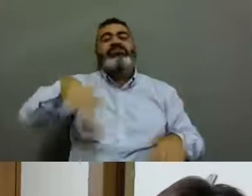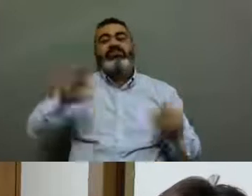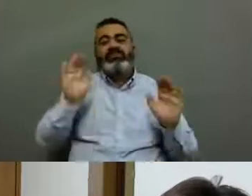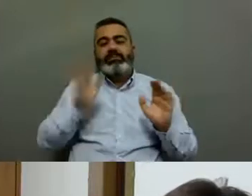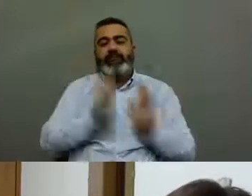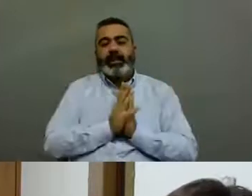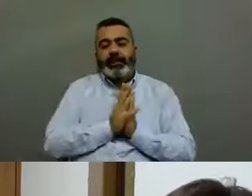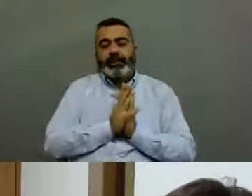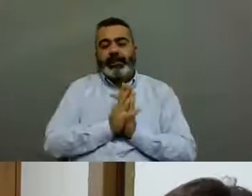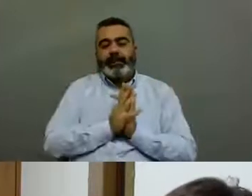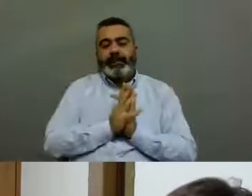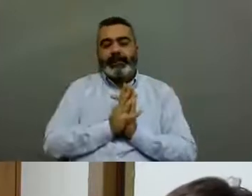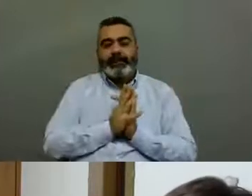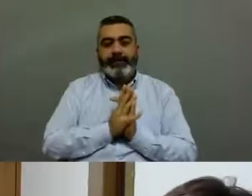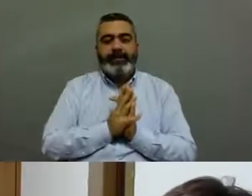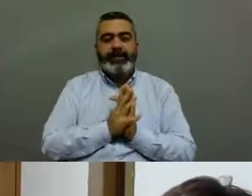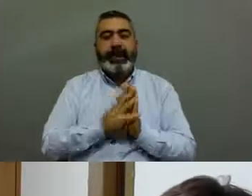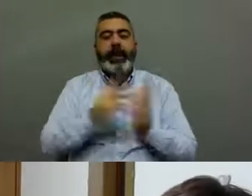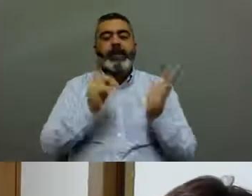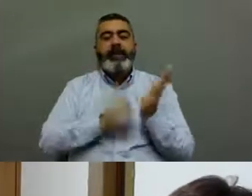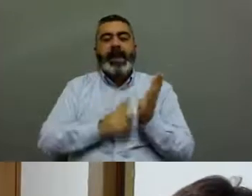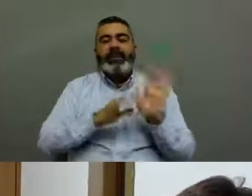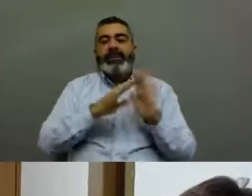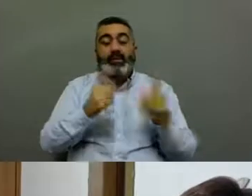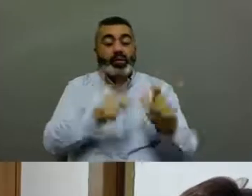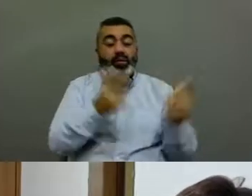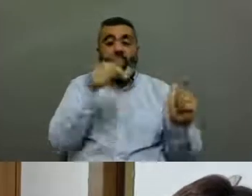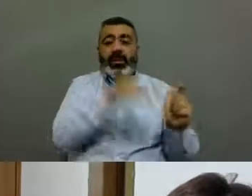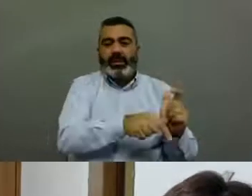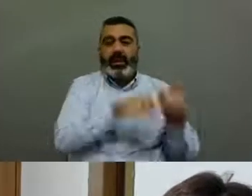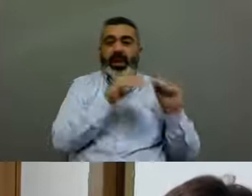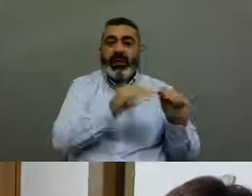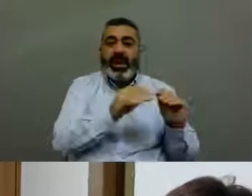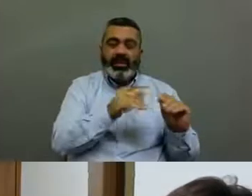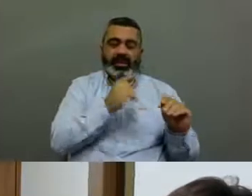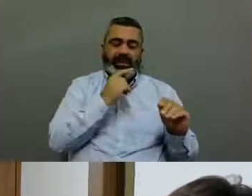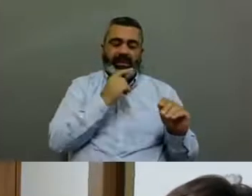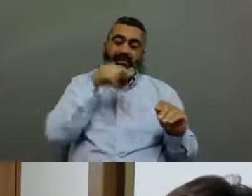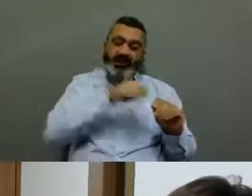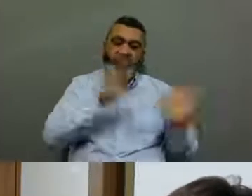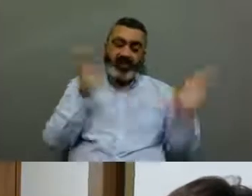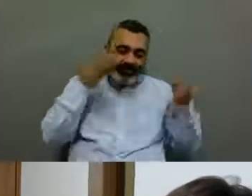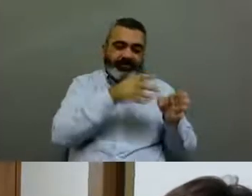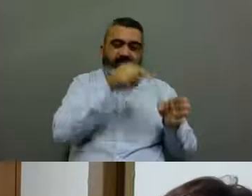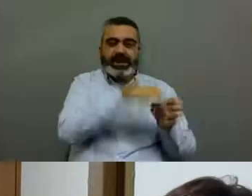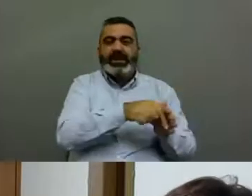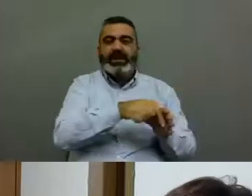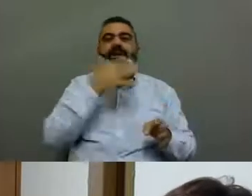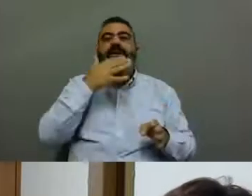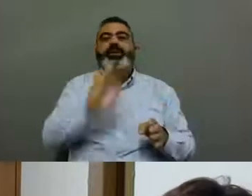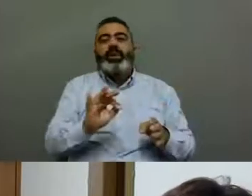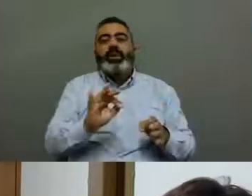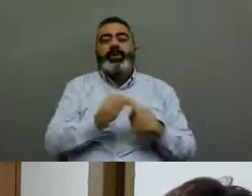Θα πρέπει να δώσουμε ιδιαίτερη έμφαση, νομίζω, στο σχολείο και στην εκπαίδευση, γιατί κατά κάποιο τρόπο